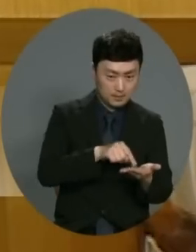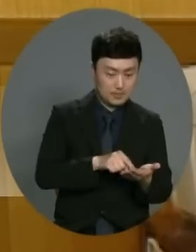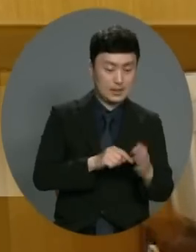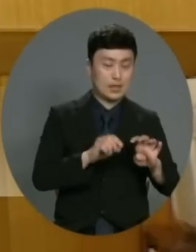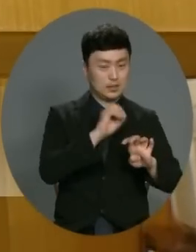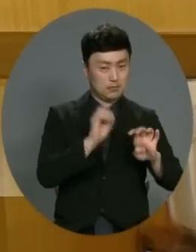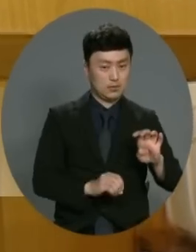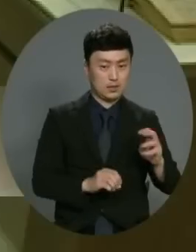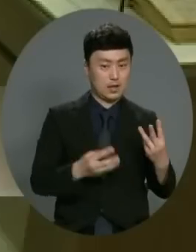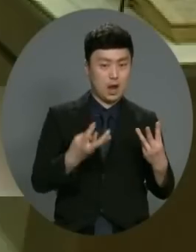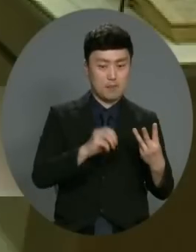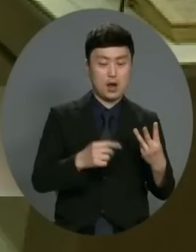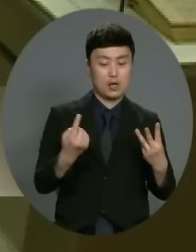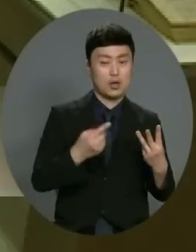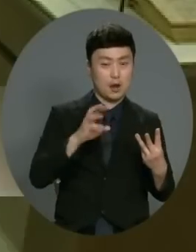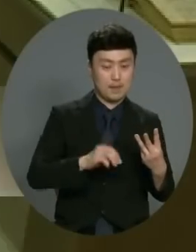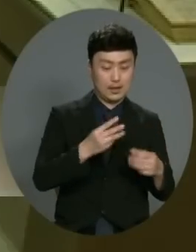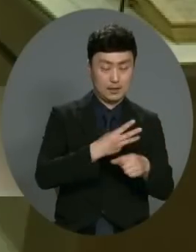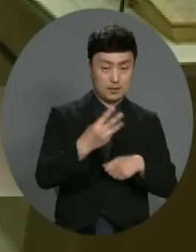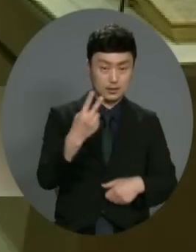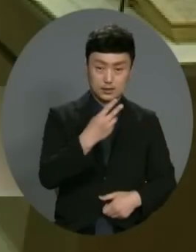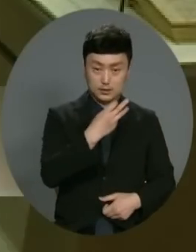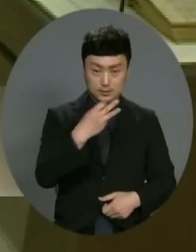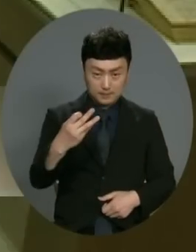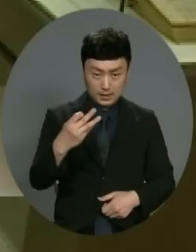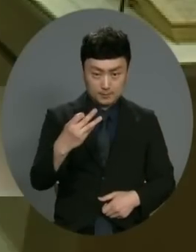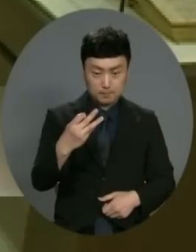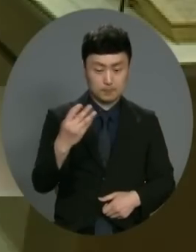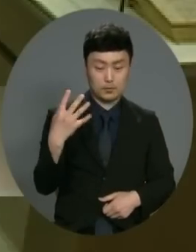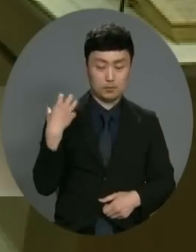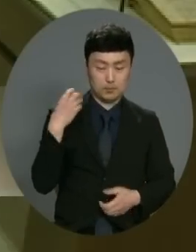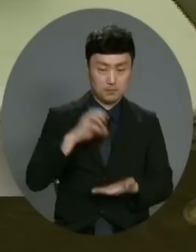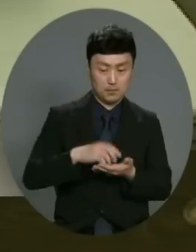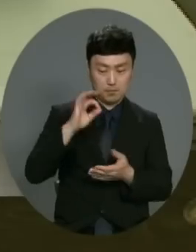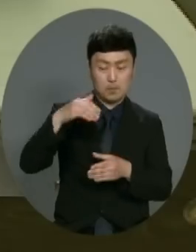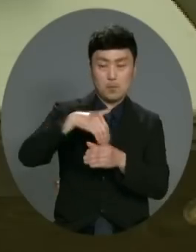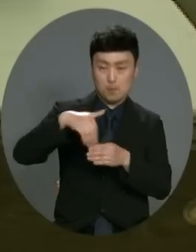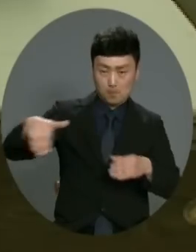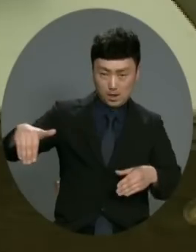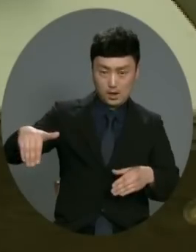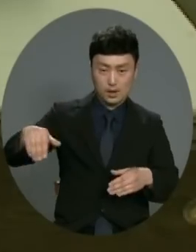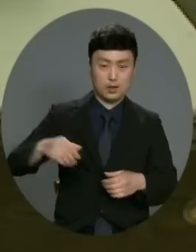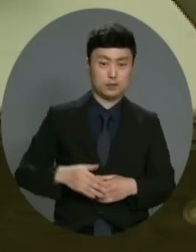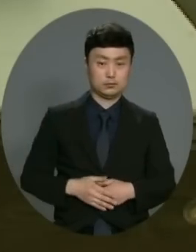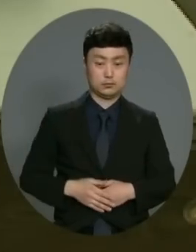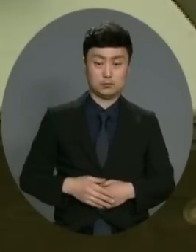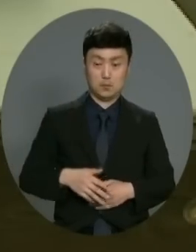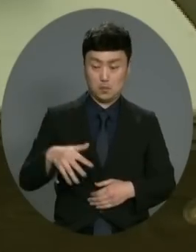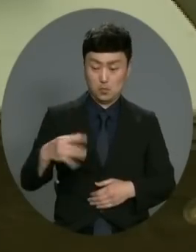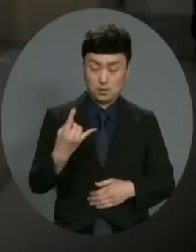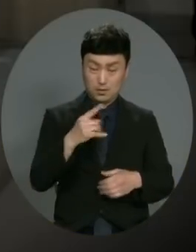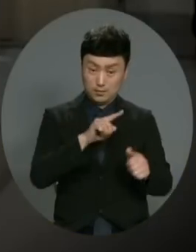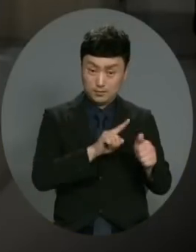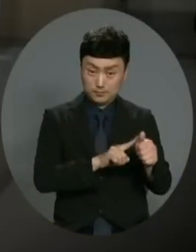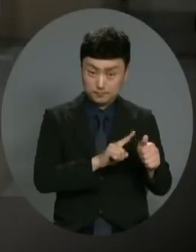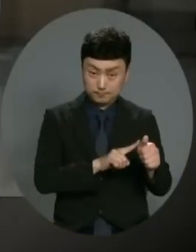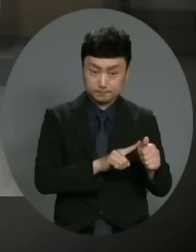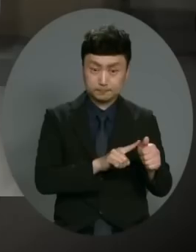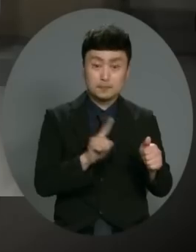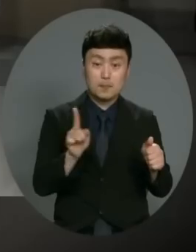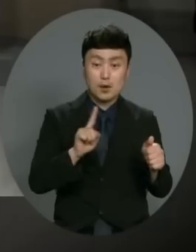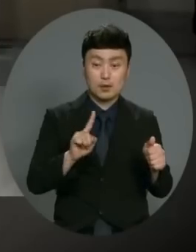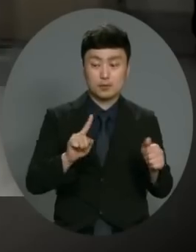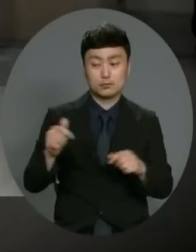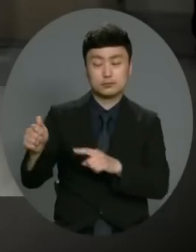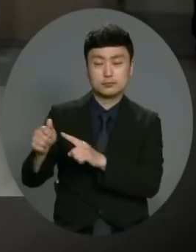3년 뒤인 2013년 교비에서 기증자에게 다시 돌려줬습니다 그리고 최성애 당시 동양대 총장은